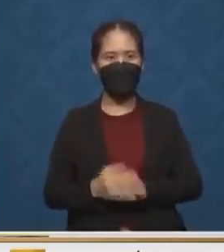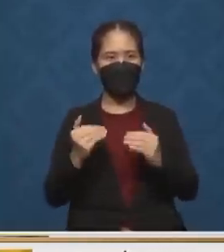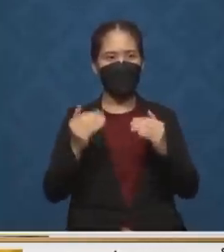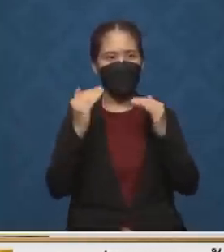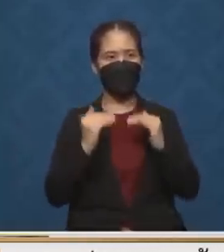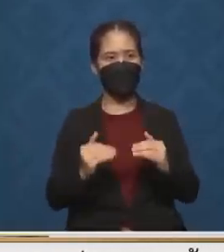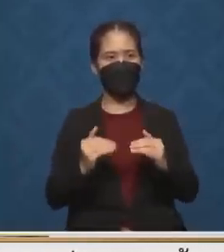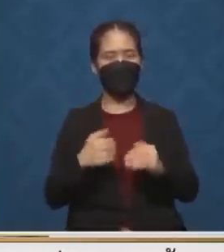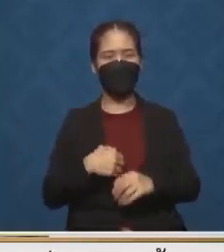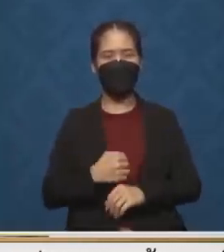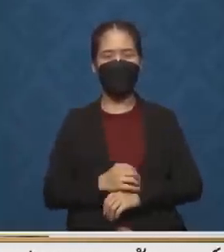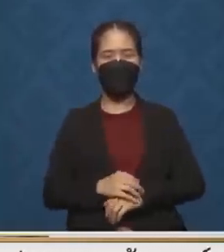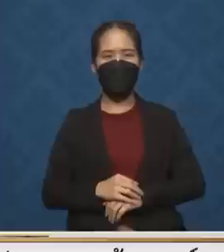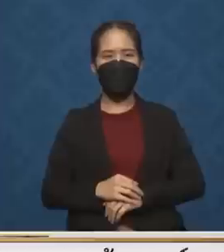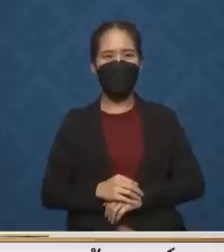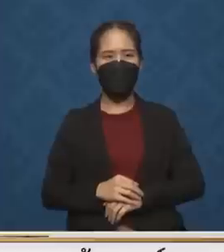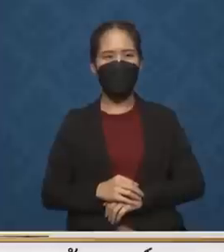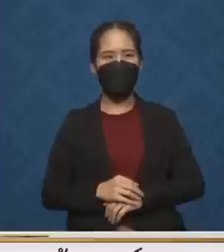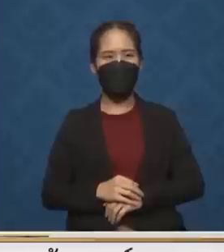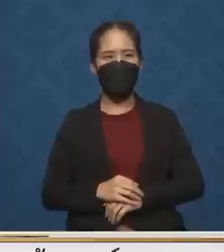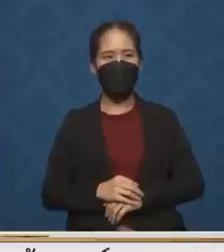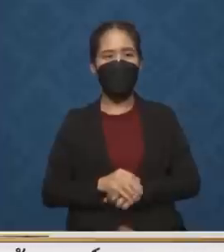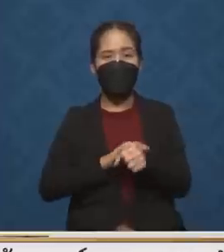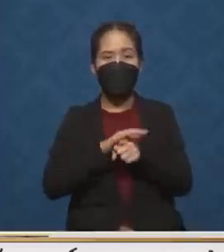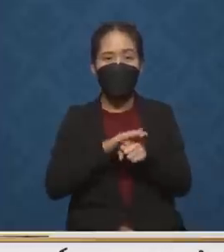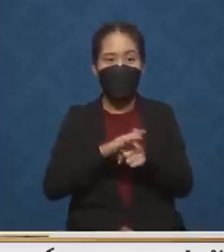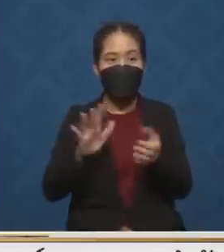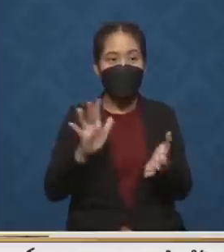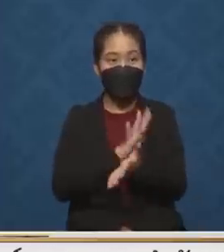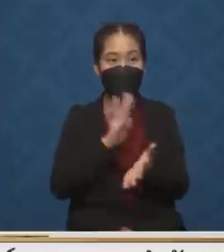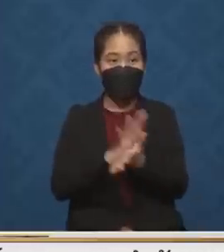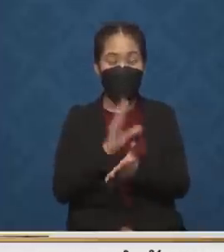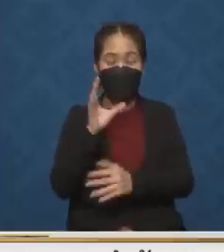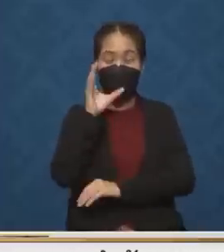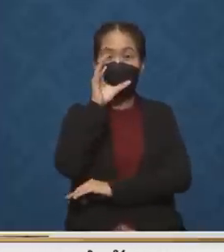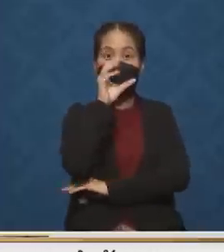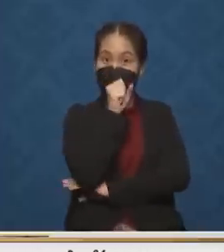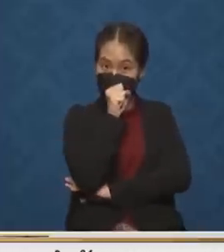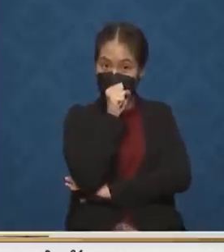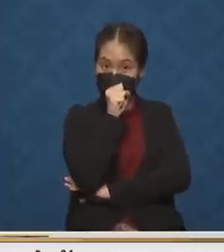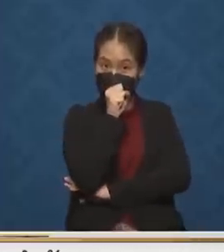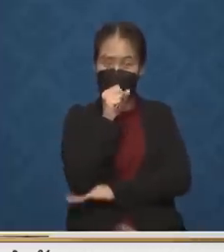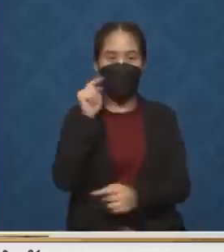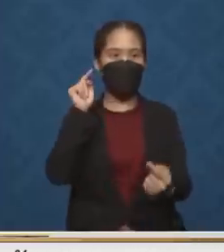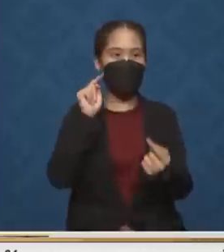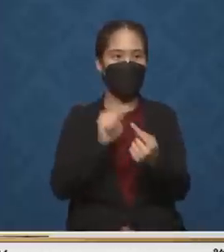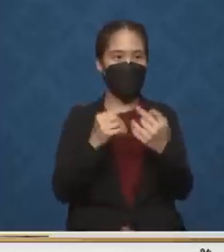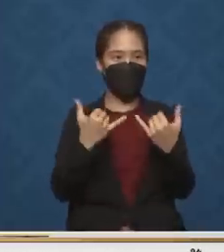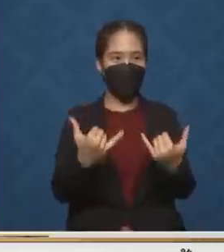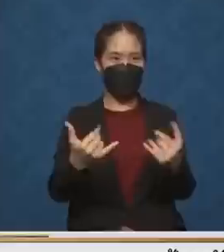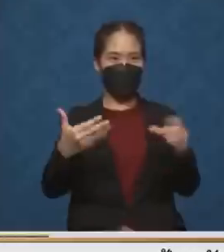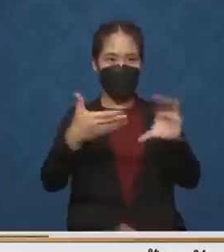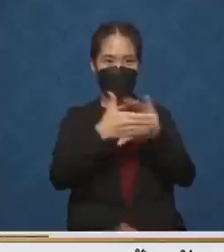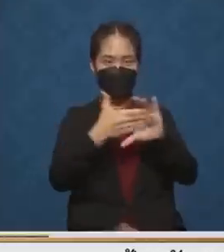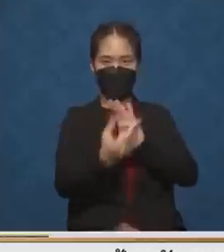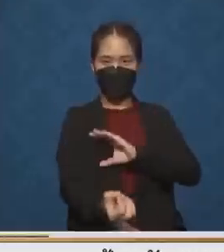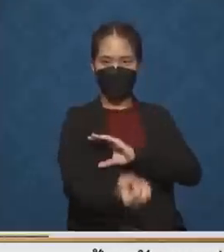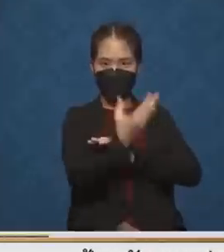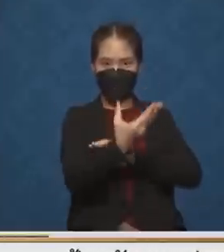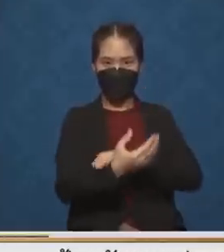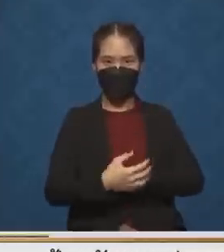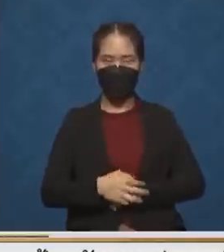อ๋อ ไม่ใช่พอดีเอกสารมันรับสุดยอดและพ่งมาถึงอยู่ในสไลทเจาหนที่ฝายโสดขเลยครับ